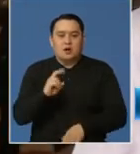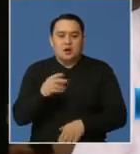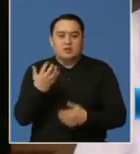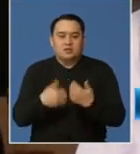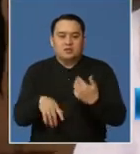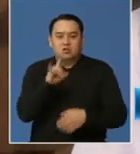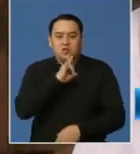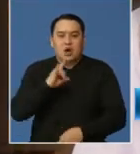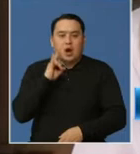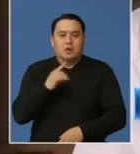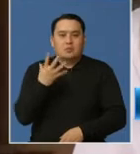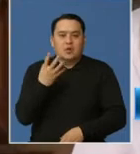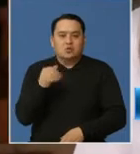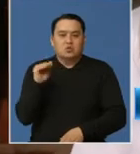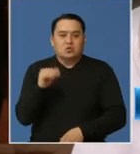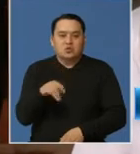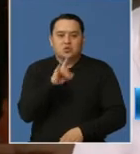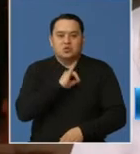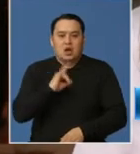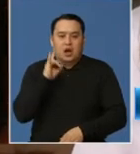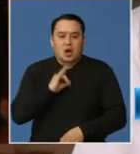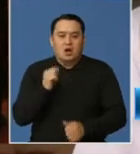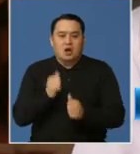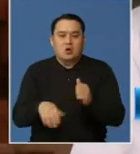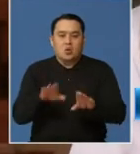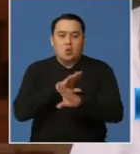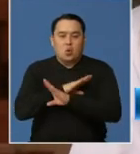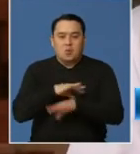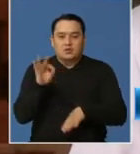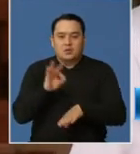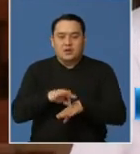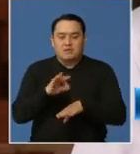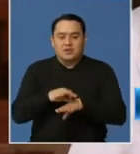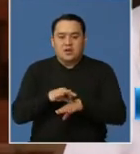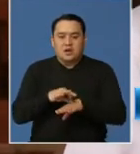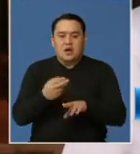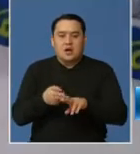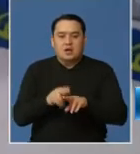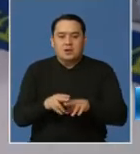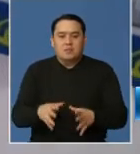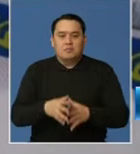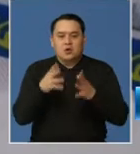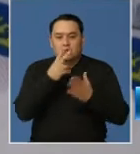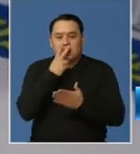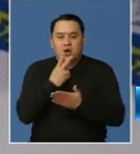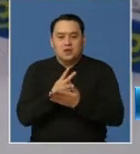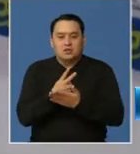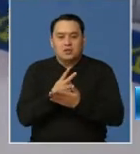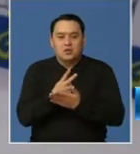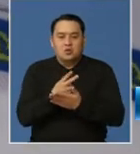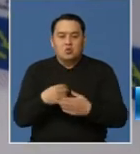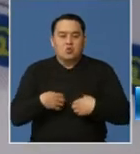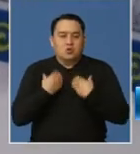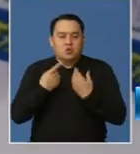женщин. Например, около 500 тысяч женщин ежедневно умирают от онкологических заболеваний. Это очень большой показатель. Даже